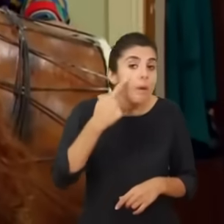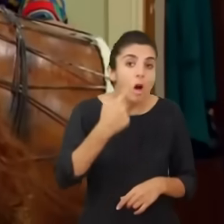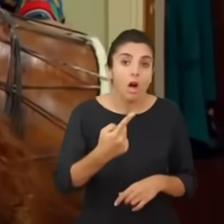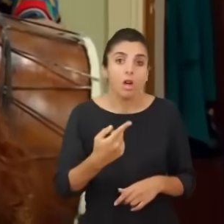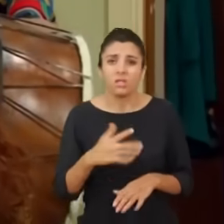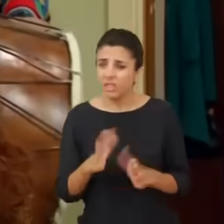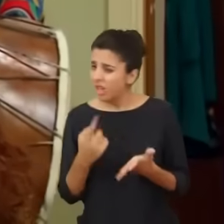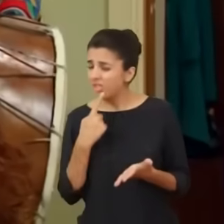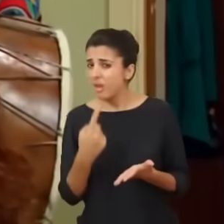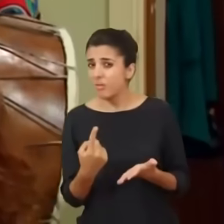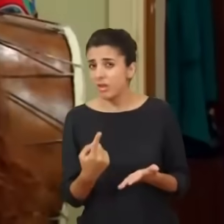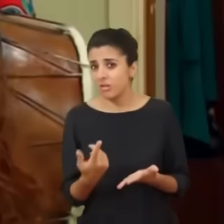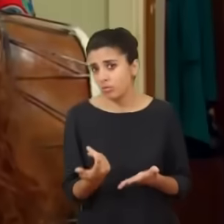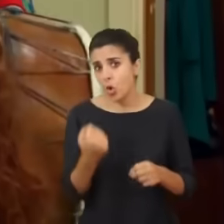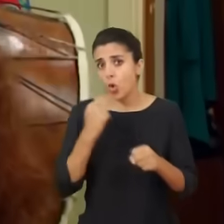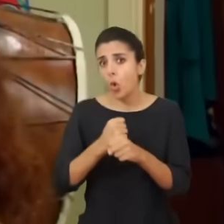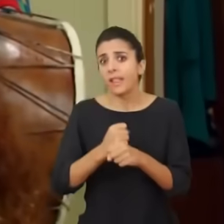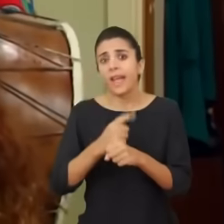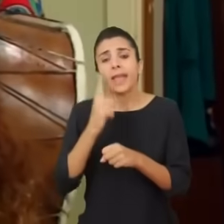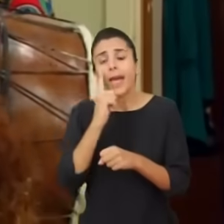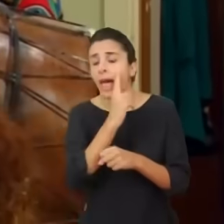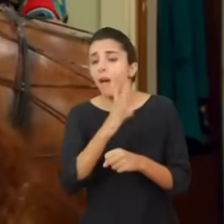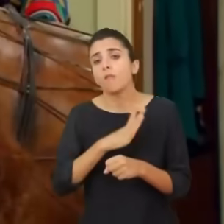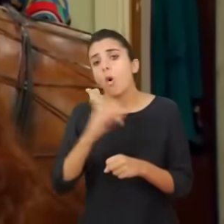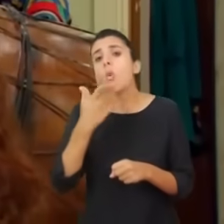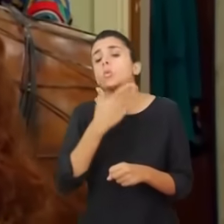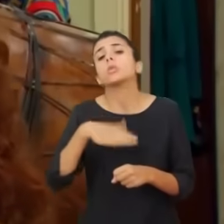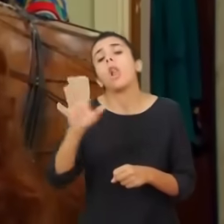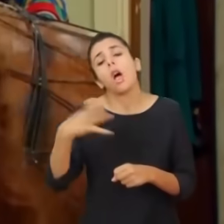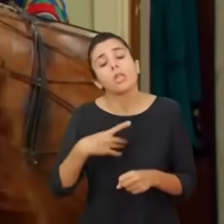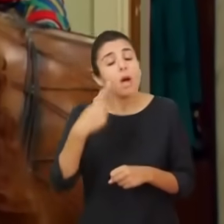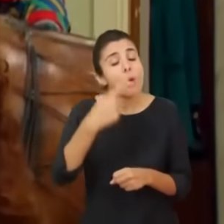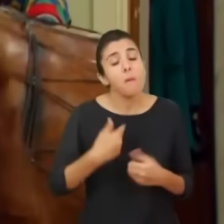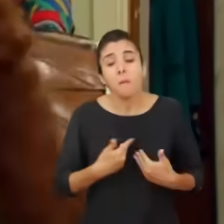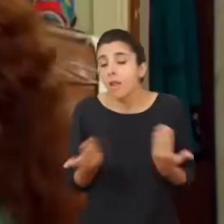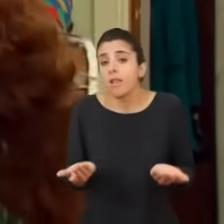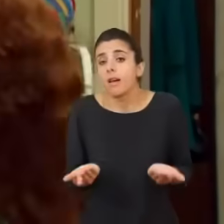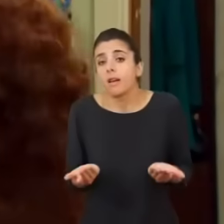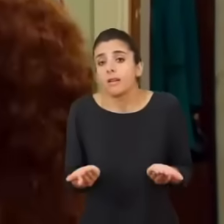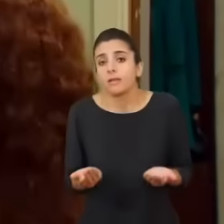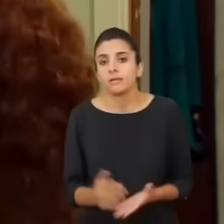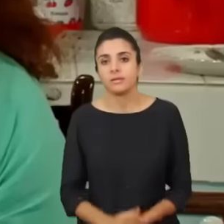ya, Allah Allah ya. Şey de var, Gülden yenge de var. O da oruçlu değil yani. O baksın da.